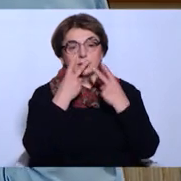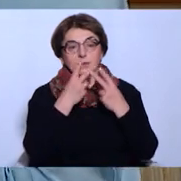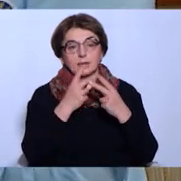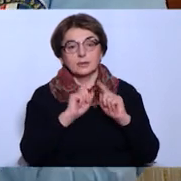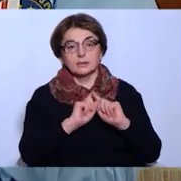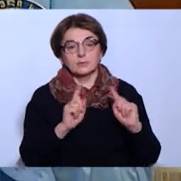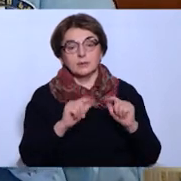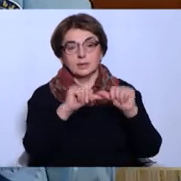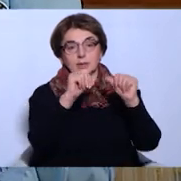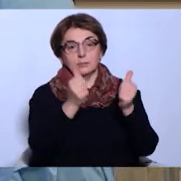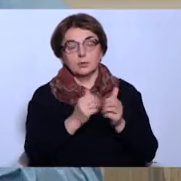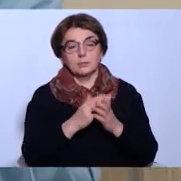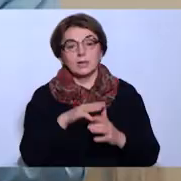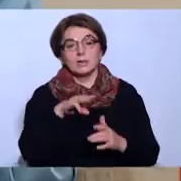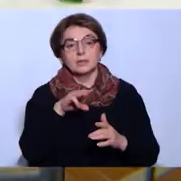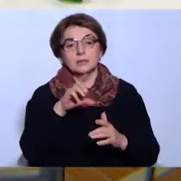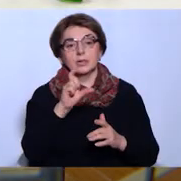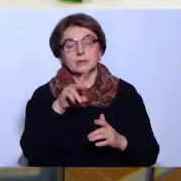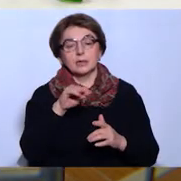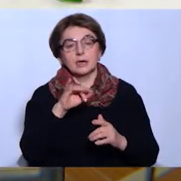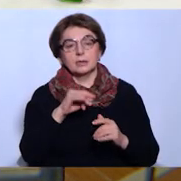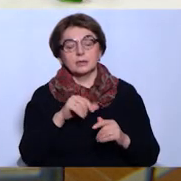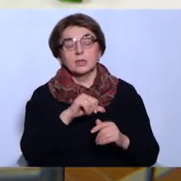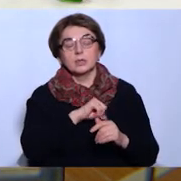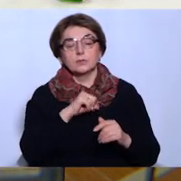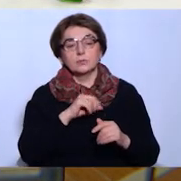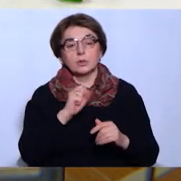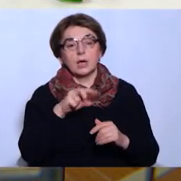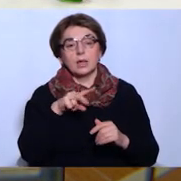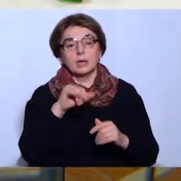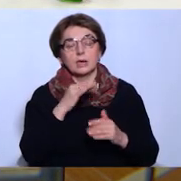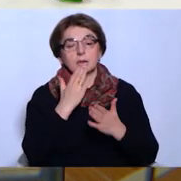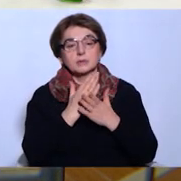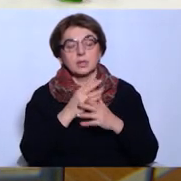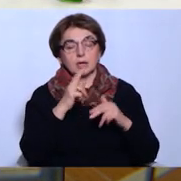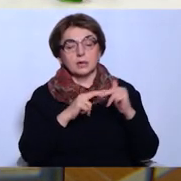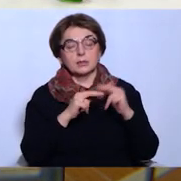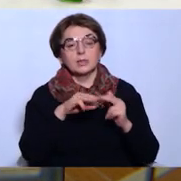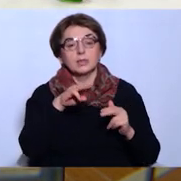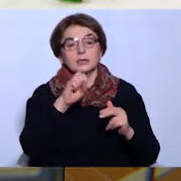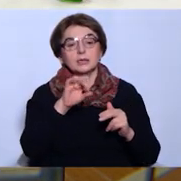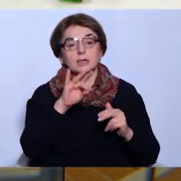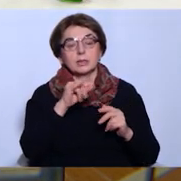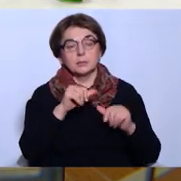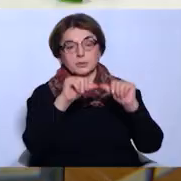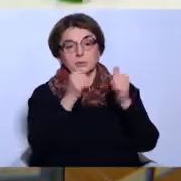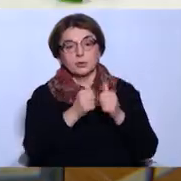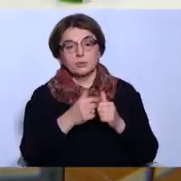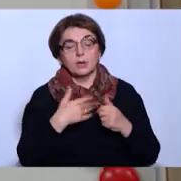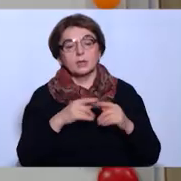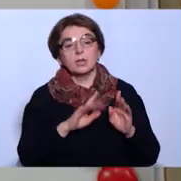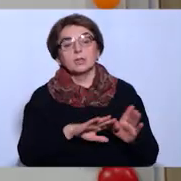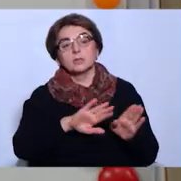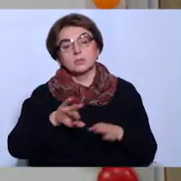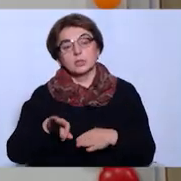ფორმა გააჩნია. მას შესაძამე ალკანებს აქვს ტეტრაედრული აღნაგობა და SP3 ჰიბრიდიზაცია. მოდი გადავიდეთ